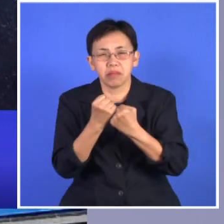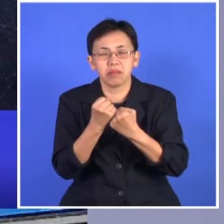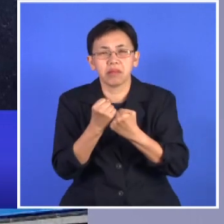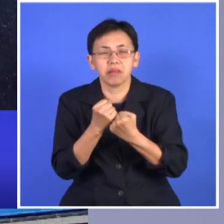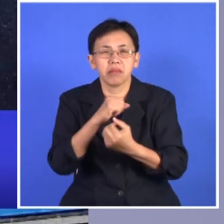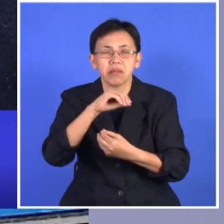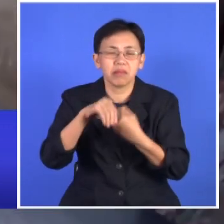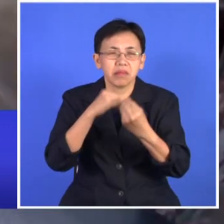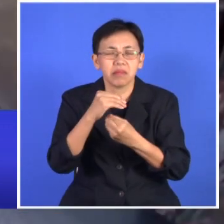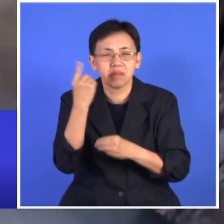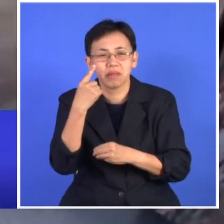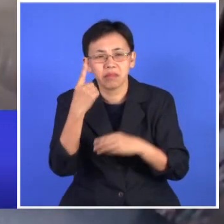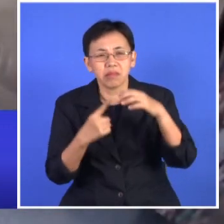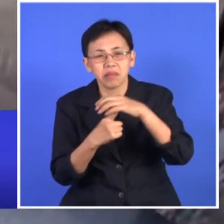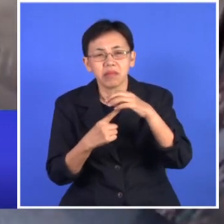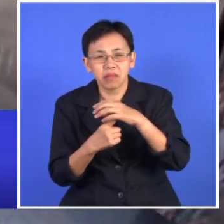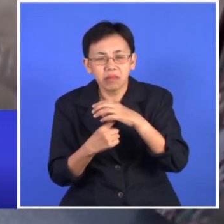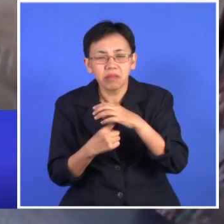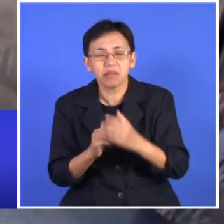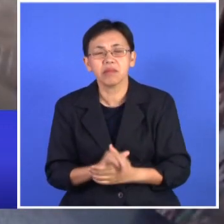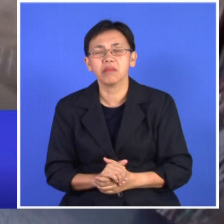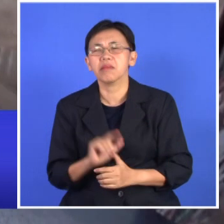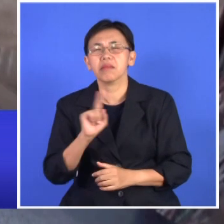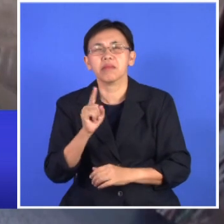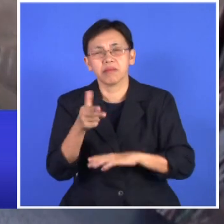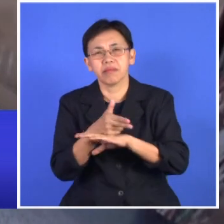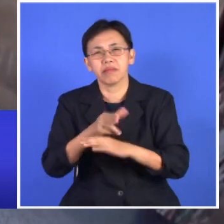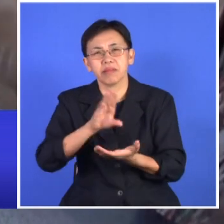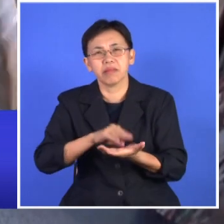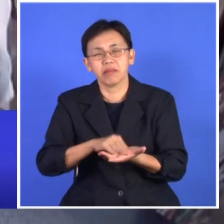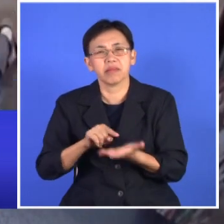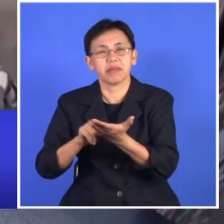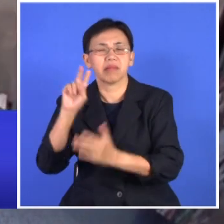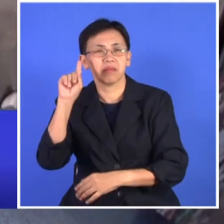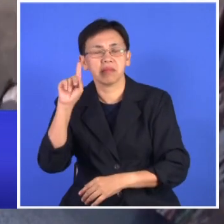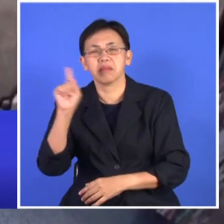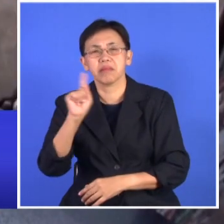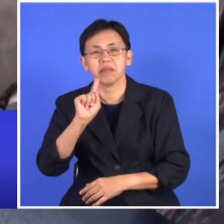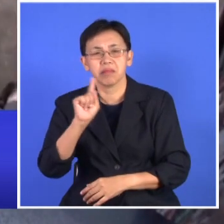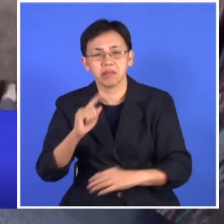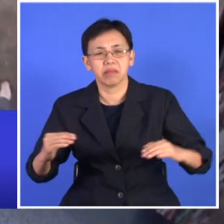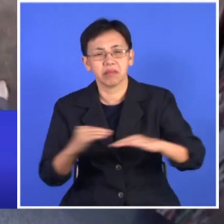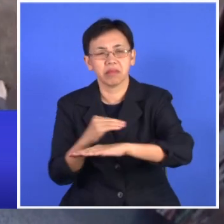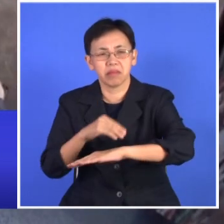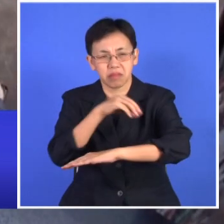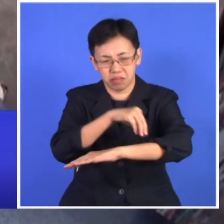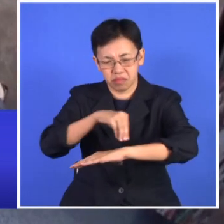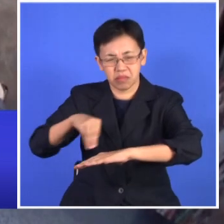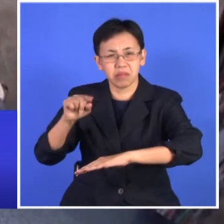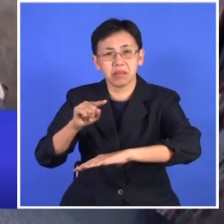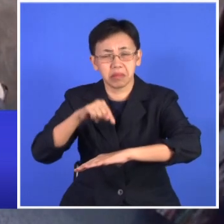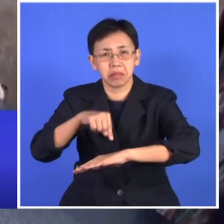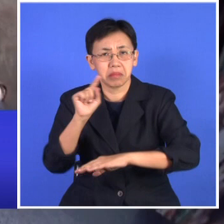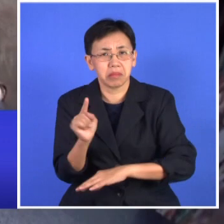พัทยาคุณลิซ่าแฮมิลตันได้นำคลิปนี้มาร้องเรียนกับผู้สื่อข่าวนะบอกว่าที่จะต้องให้ดูเนี่ยมันไม่ใช่แค่ราย